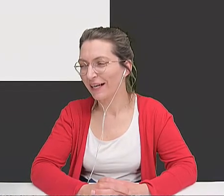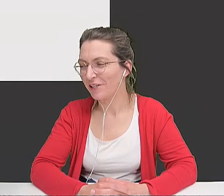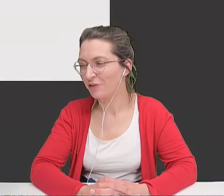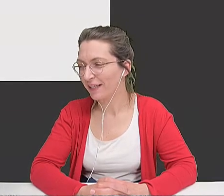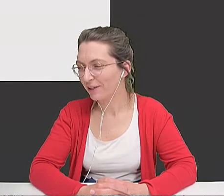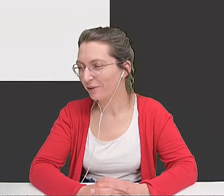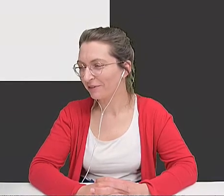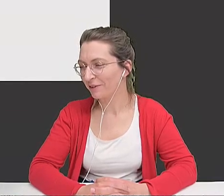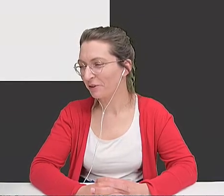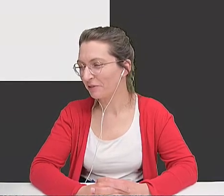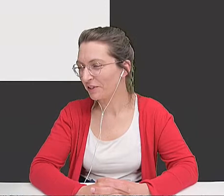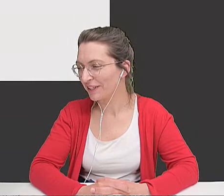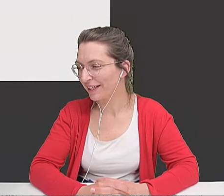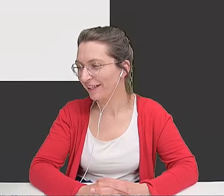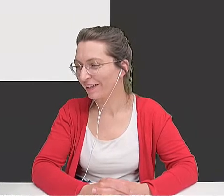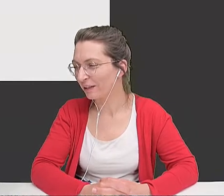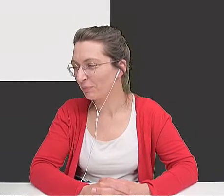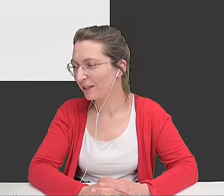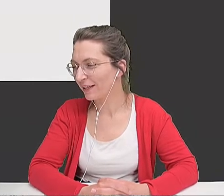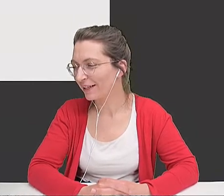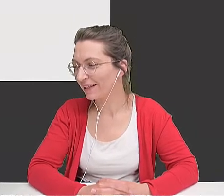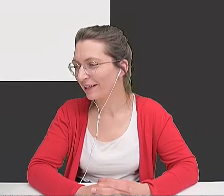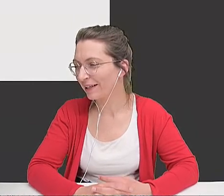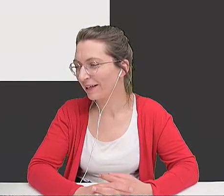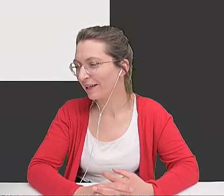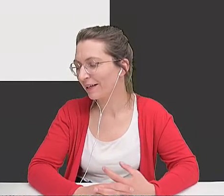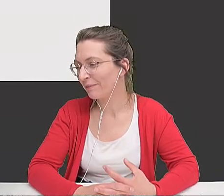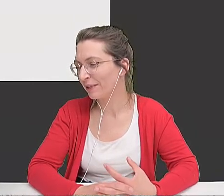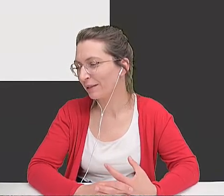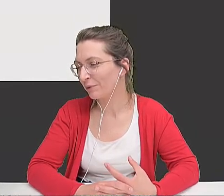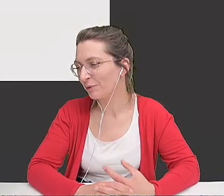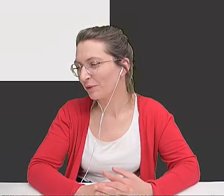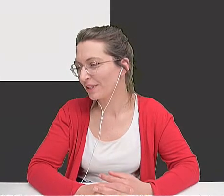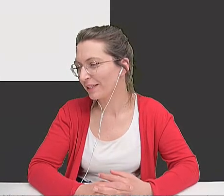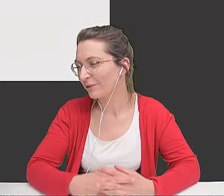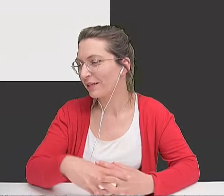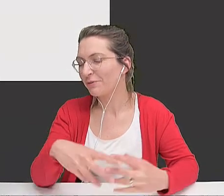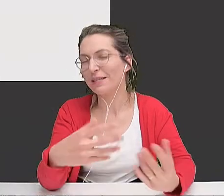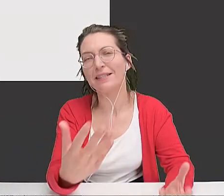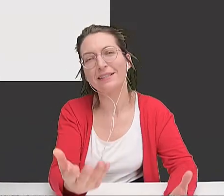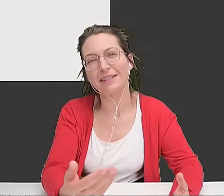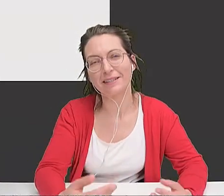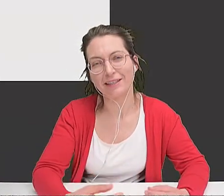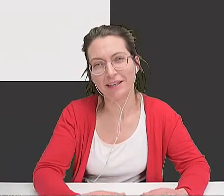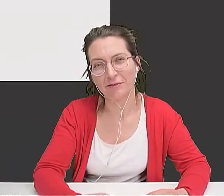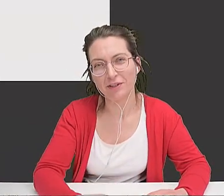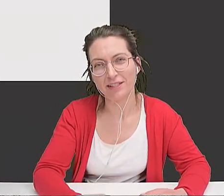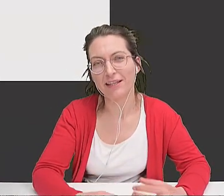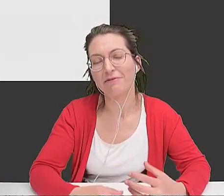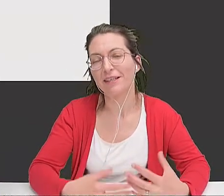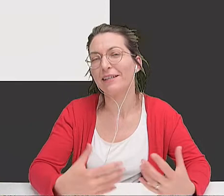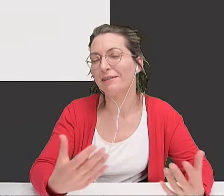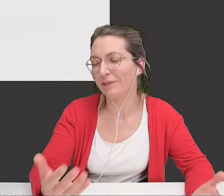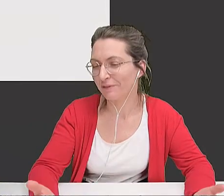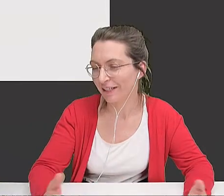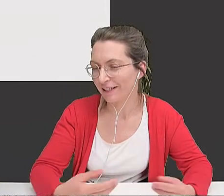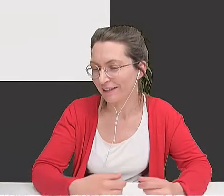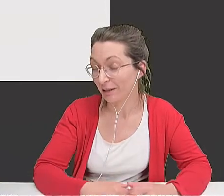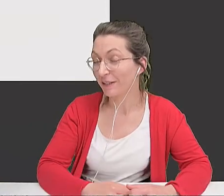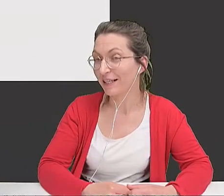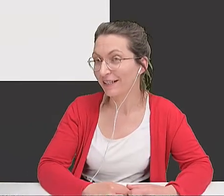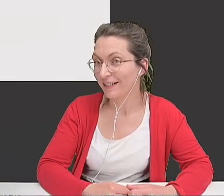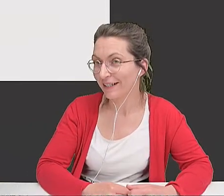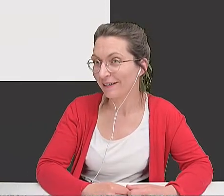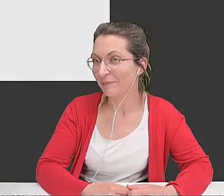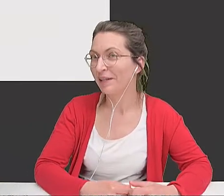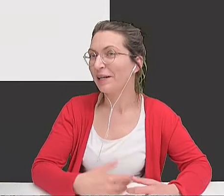Ach komm, eine schwere gucken wir uns nachher an. Ich kann mich ja bloß. Du darfst mir ja nicht die richtige Antwort sagen, weil man will ja